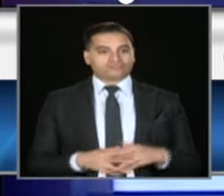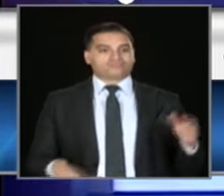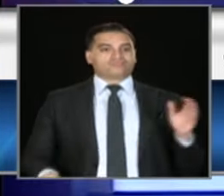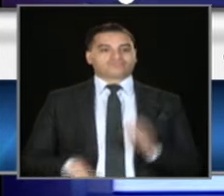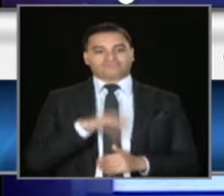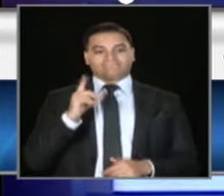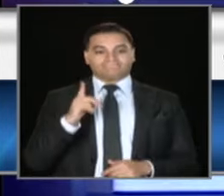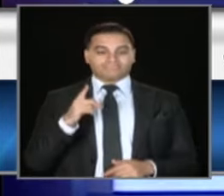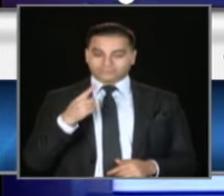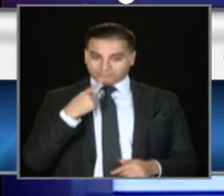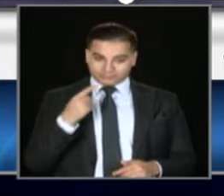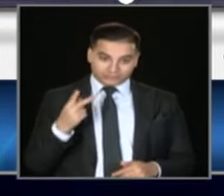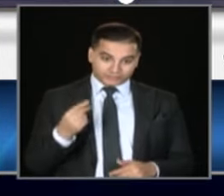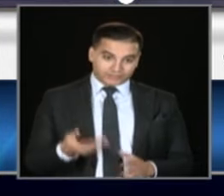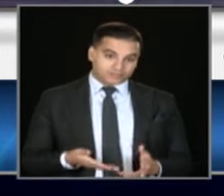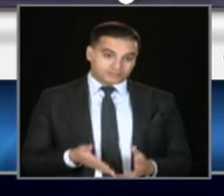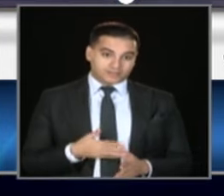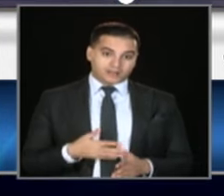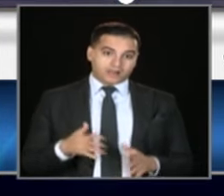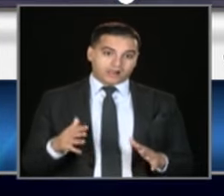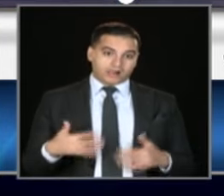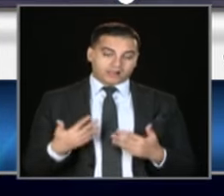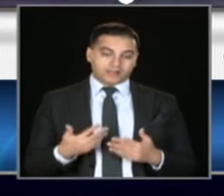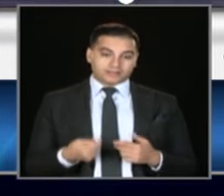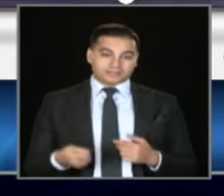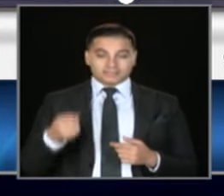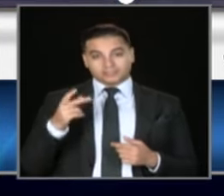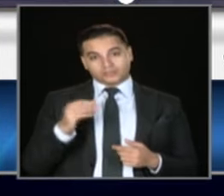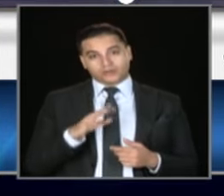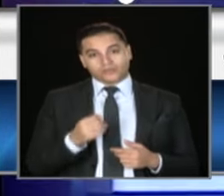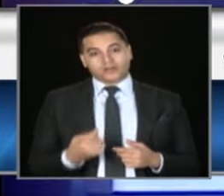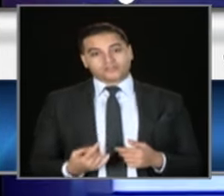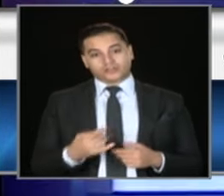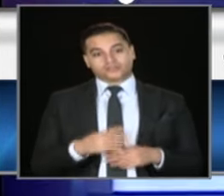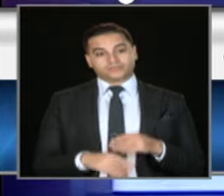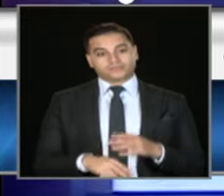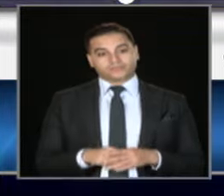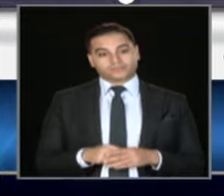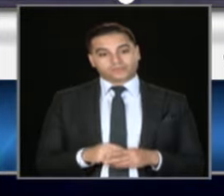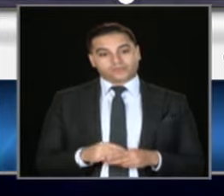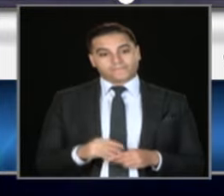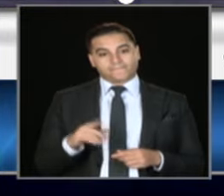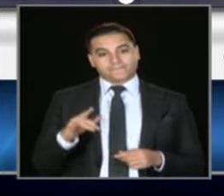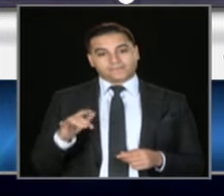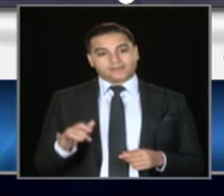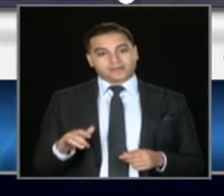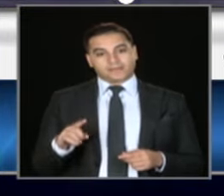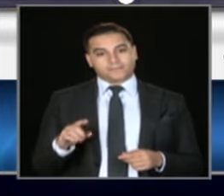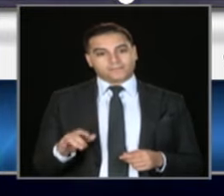خدت الريسك في 20 نقطة أو ناقص 10. إجابتك؟ لايبيريا.